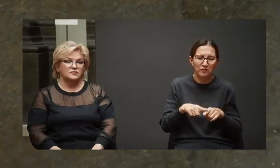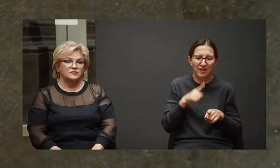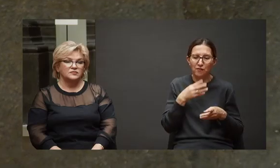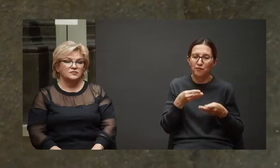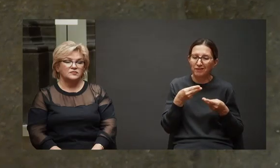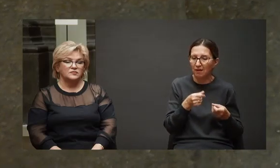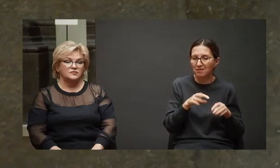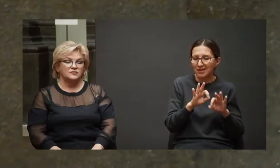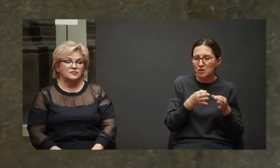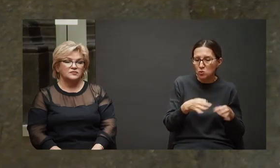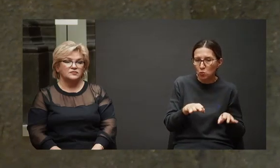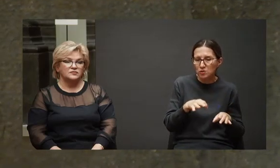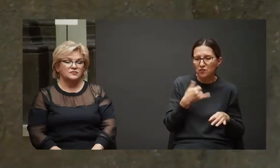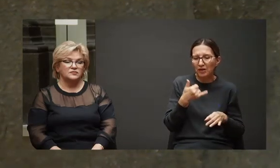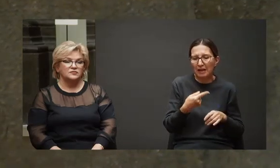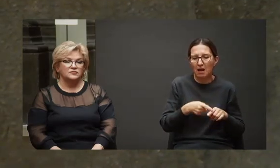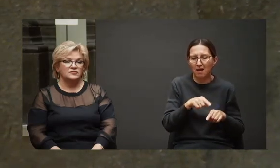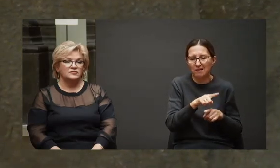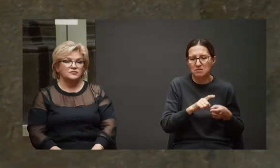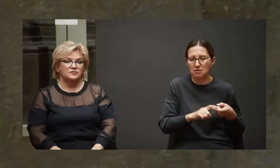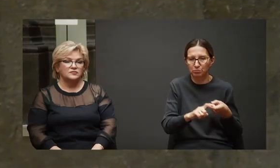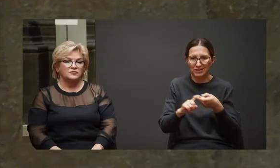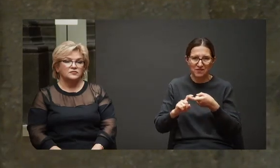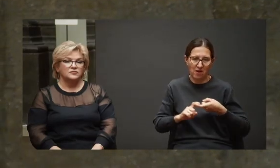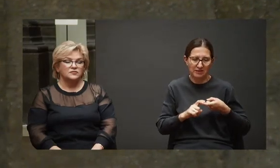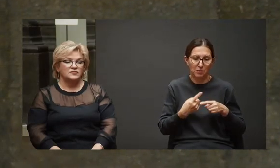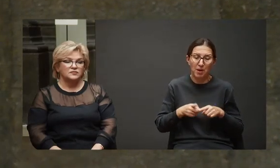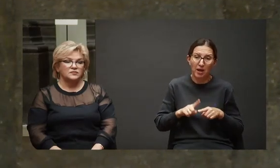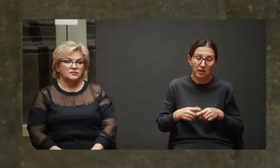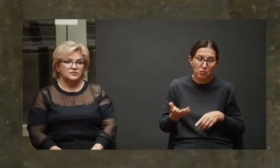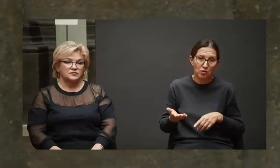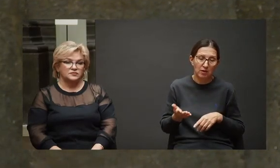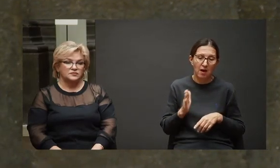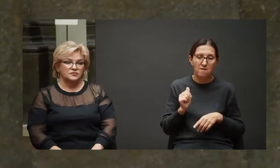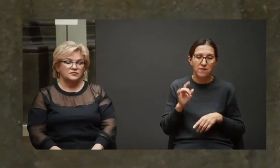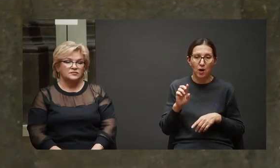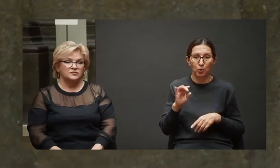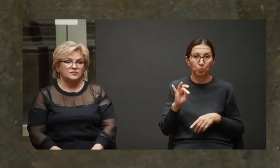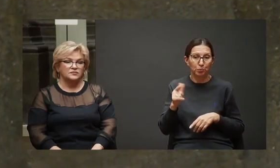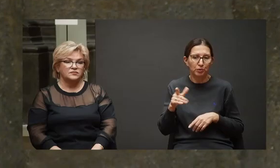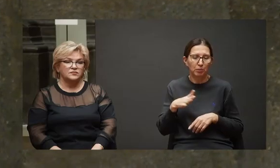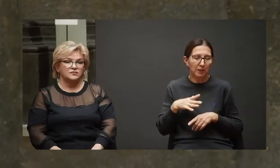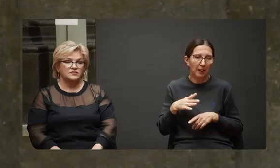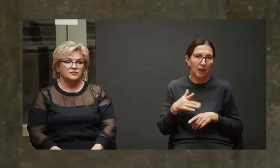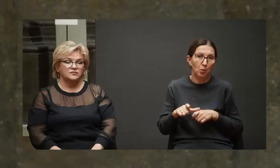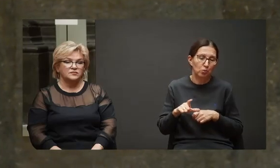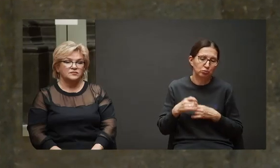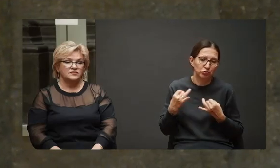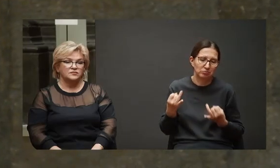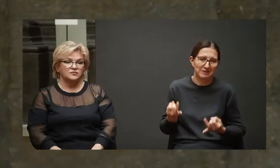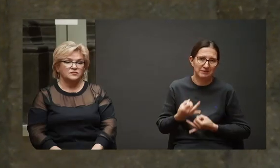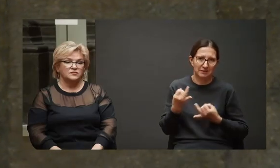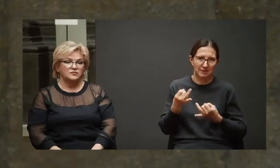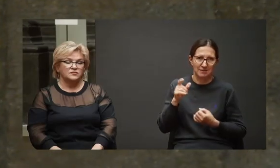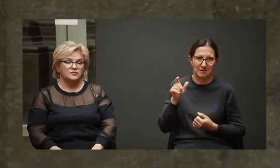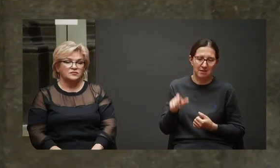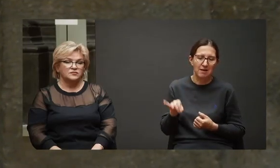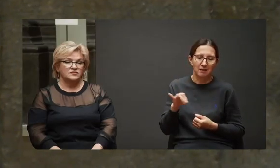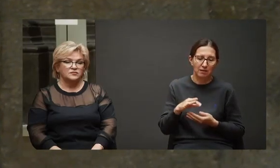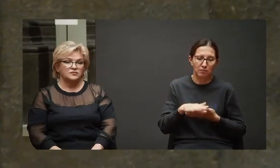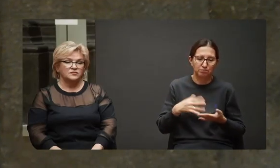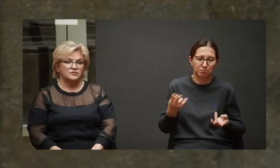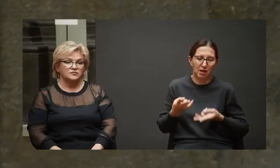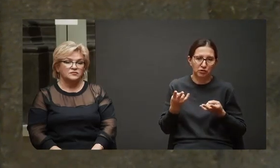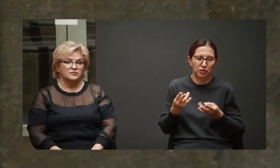искусства тоже вот в установлении этих связей. Поэтому Варбург был, конечно, в круге очень интересных людей и